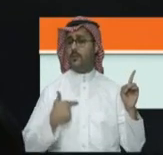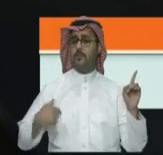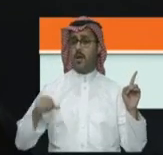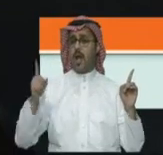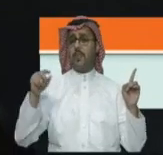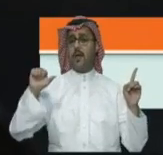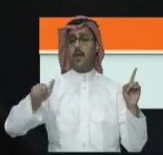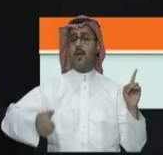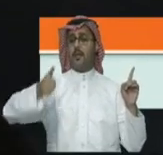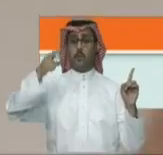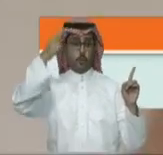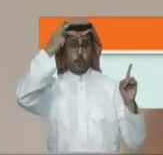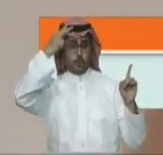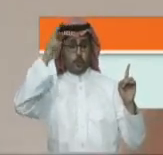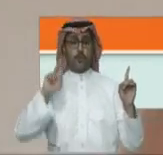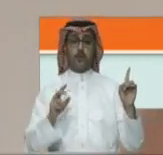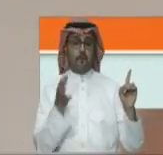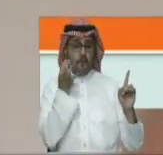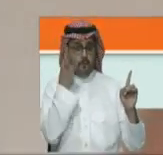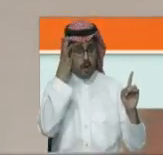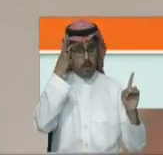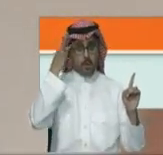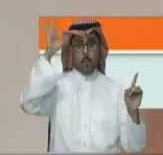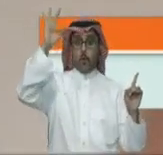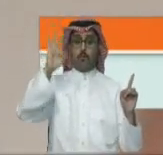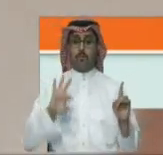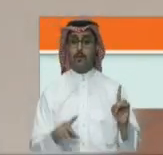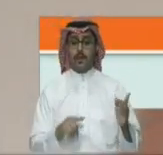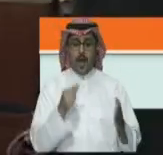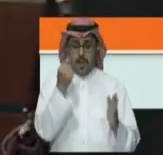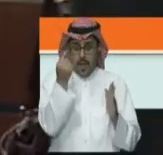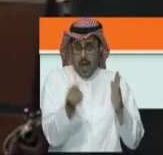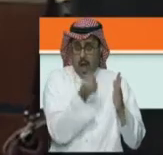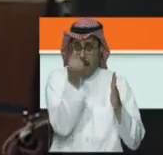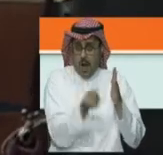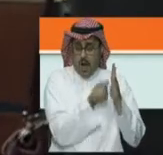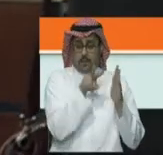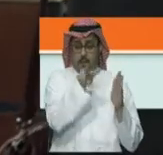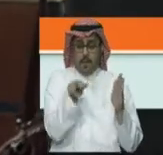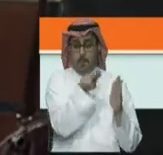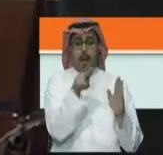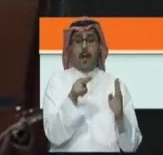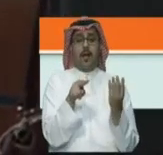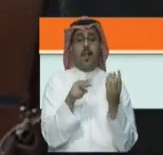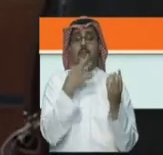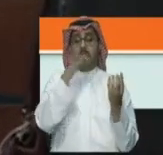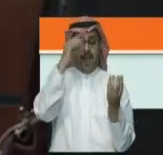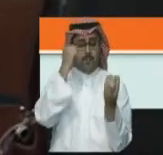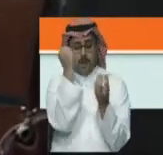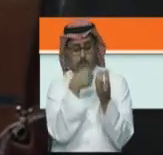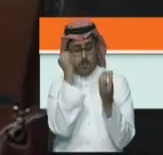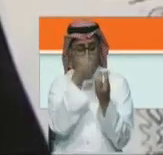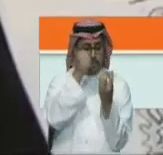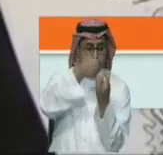ابتكاره مسار منفرد، فن يتميز به متعددو المواهب، ومغامرة عمدة بإعطاء الفرصة